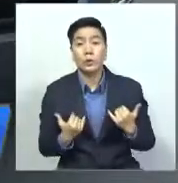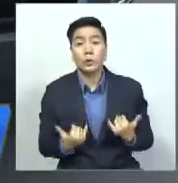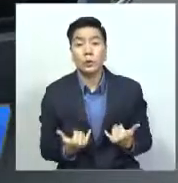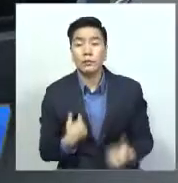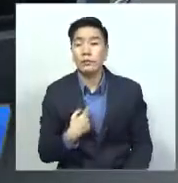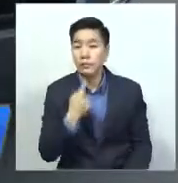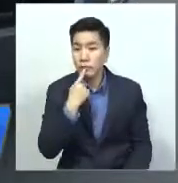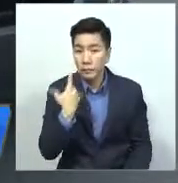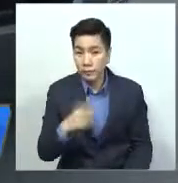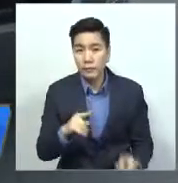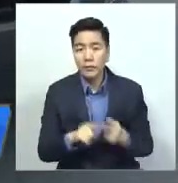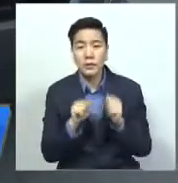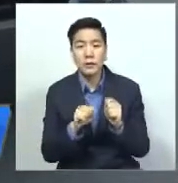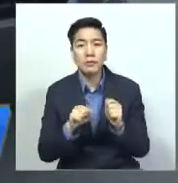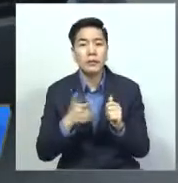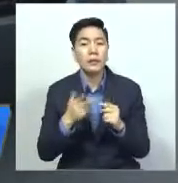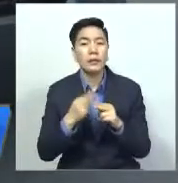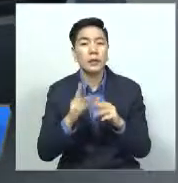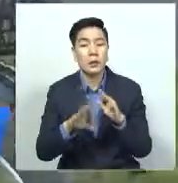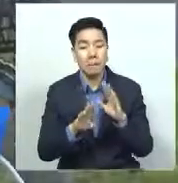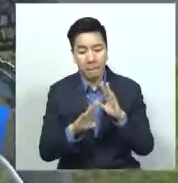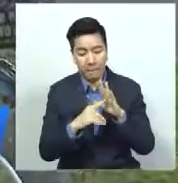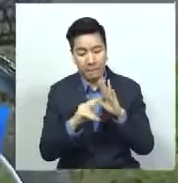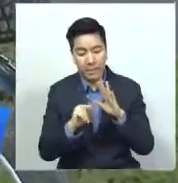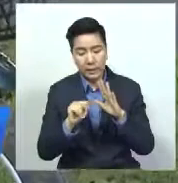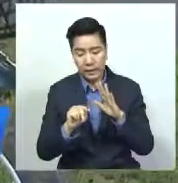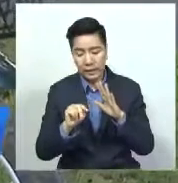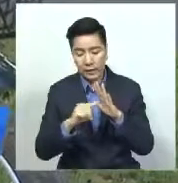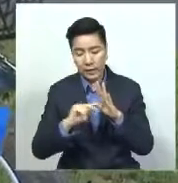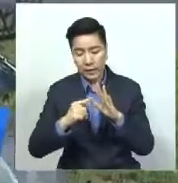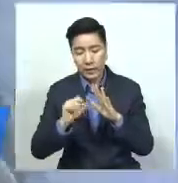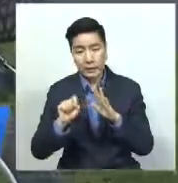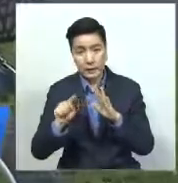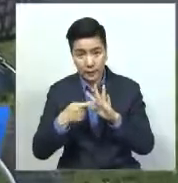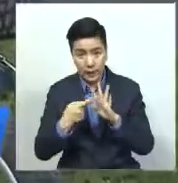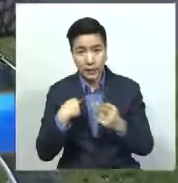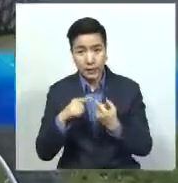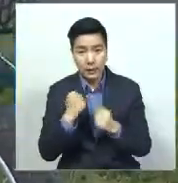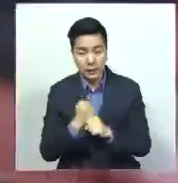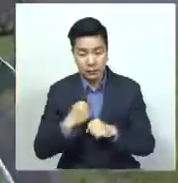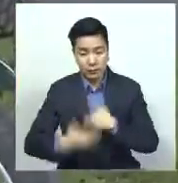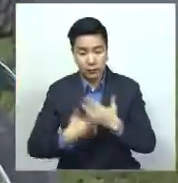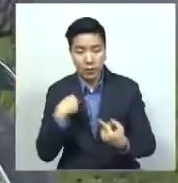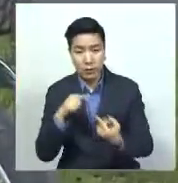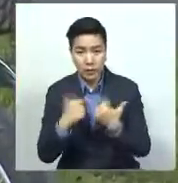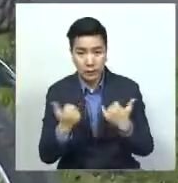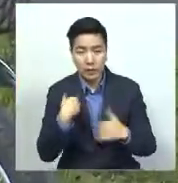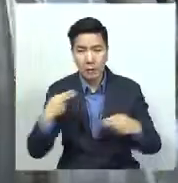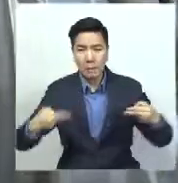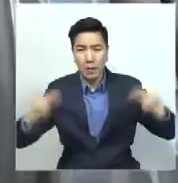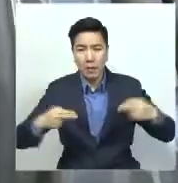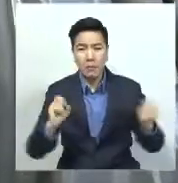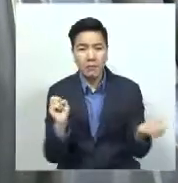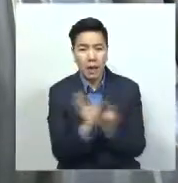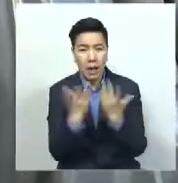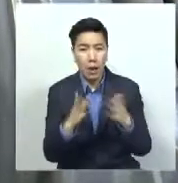สุดอย่างที่บอกไปเลยว่าที่อำเภอบันนังสตาจังหวัดยะลาเจ้าหน้าที่เนี่ยเขาปฏิบัติการเชิงรุกและปรากฏว่าเกิดเหตุยิงปะทะ